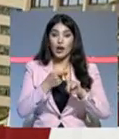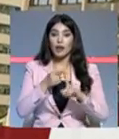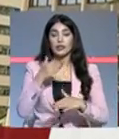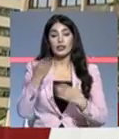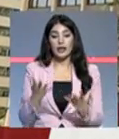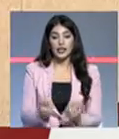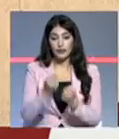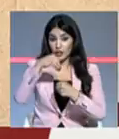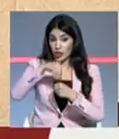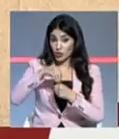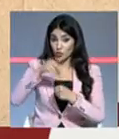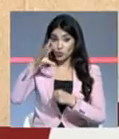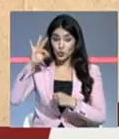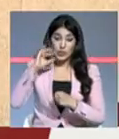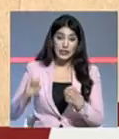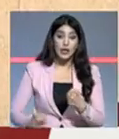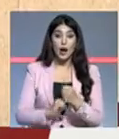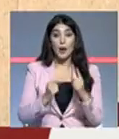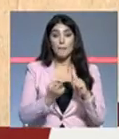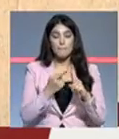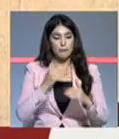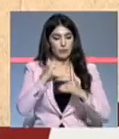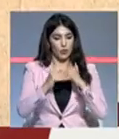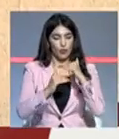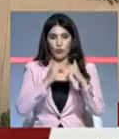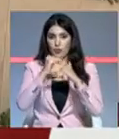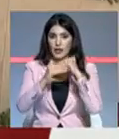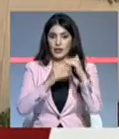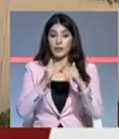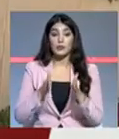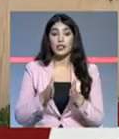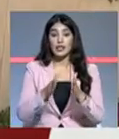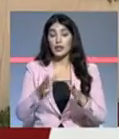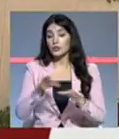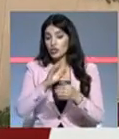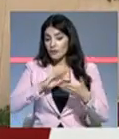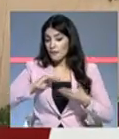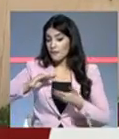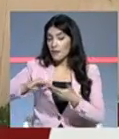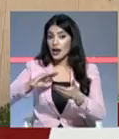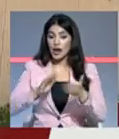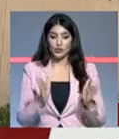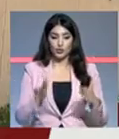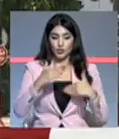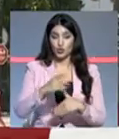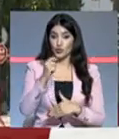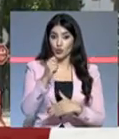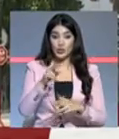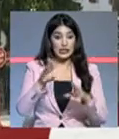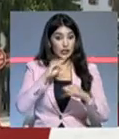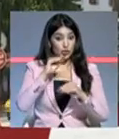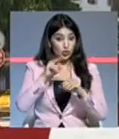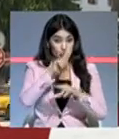انعاش اقتصاد البلاد، ودعا إلى ضرورة المضي قدما باتجاه التوصل إلى اتفاق مع صندوق النقد الدولي،